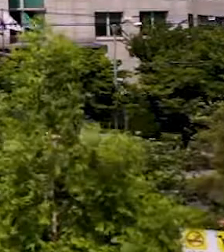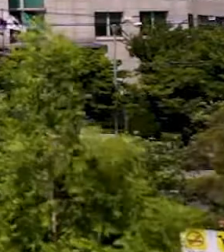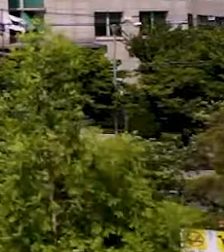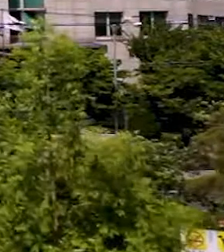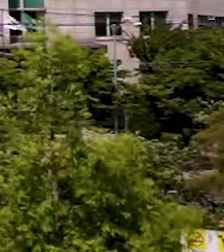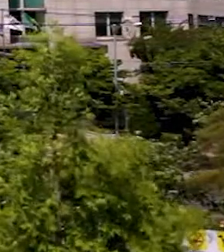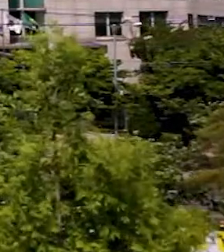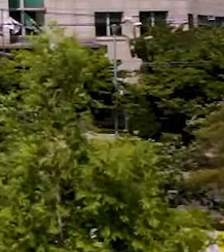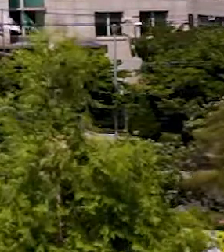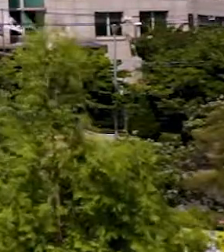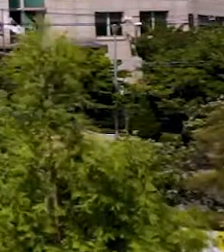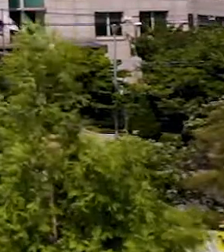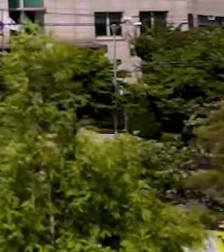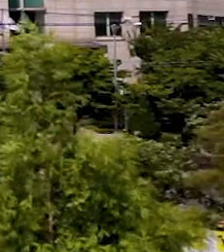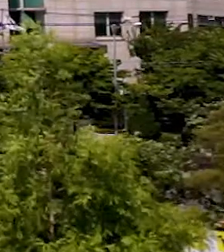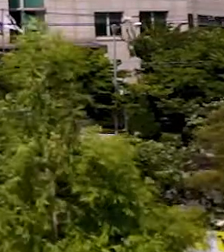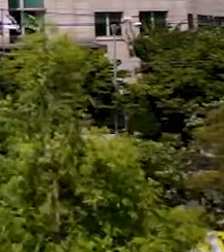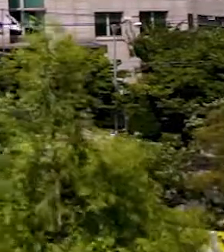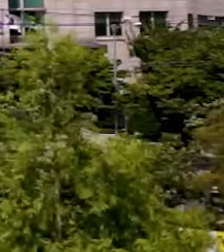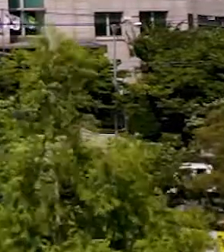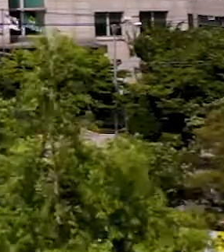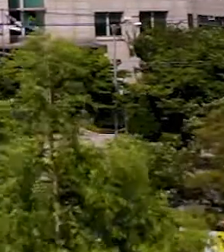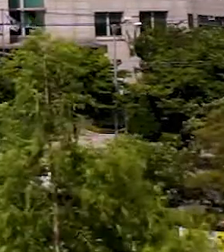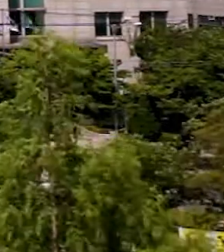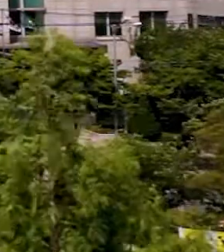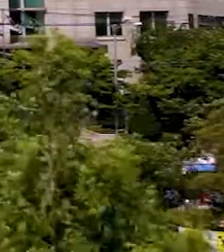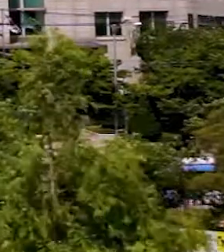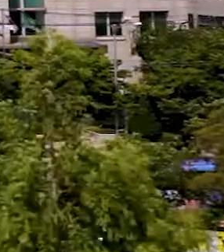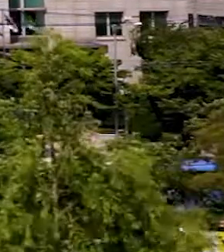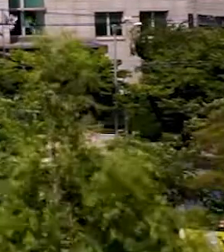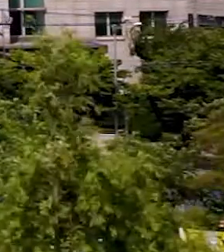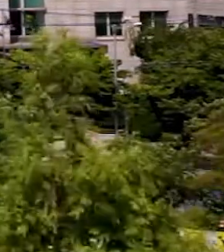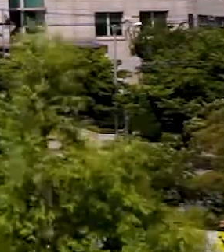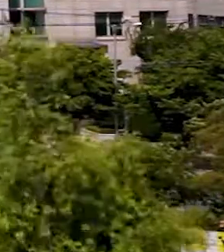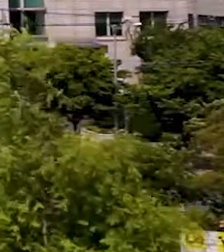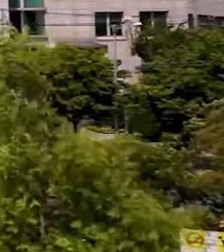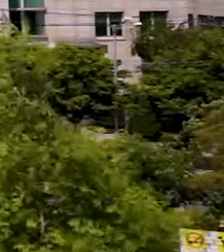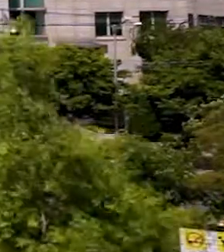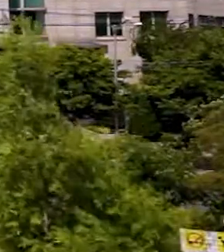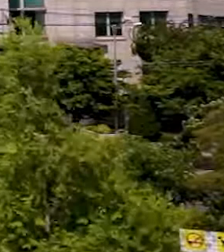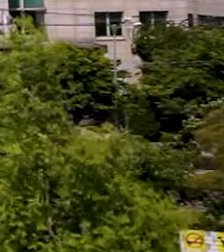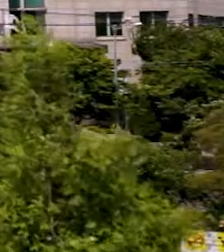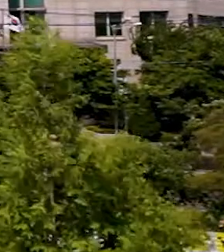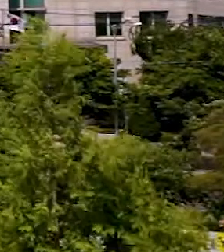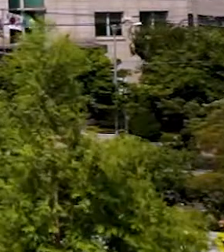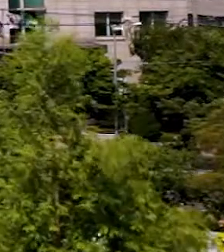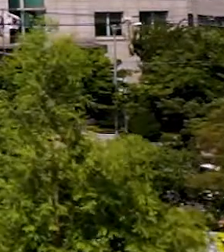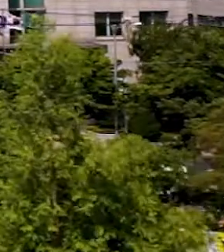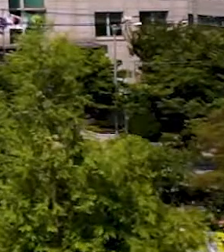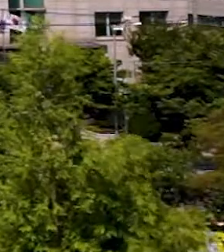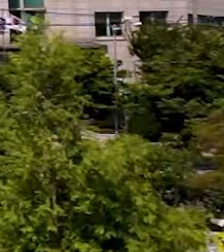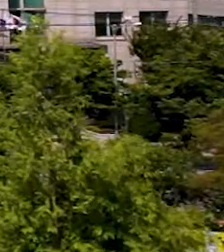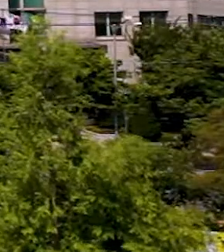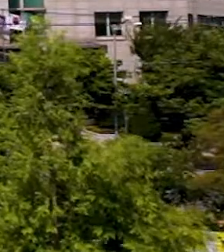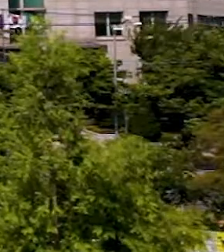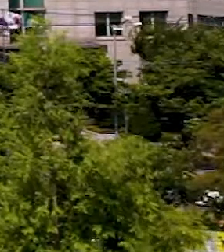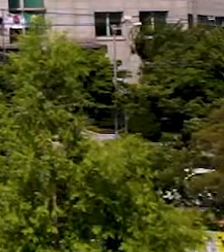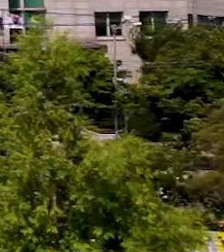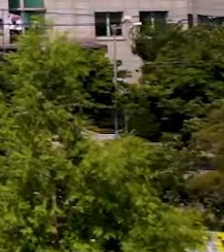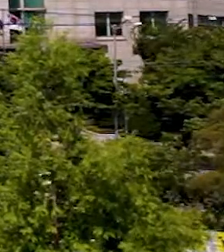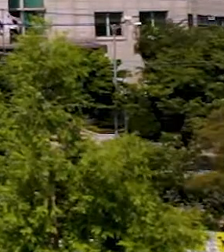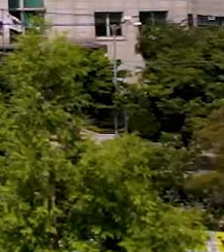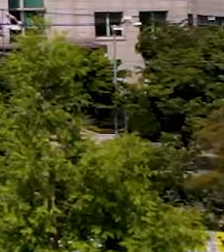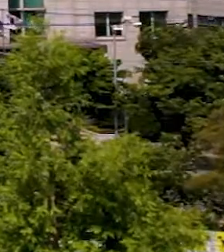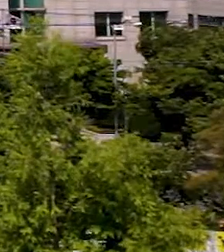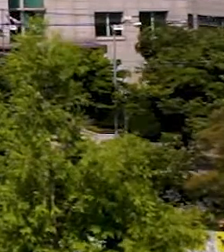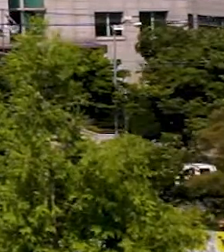구는 노후화된 열린 방과 후 어린이집의 환경 개선 사업을 마무리하고 현판식을 개최했습니다. 17일